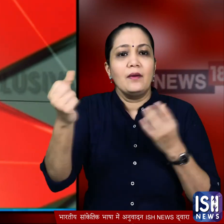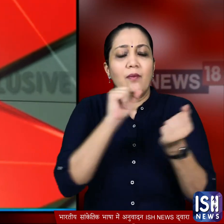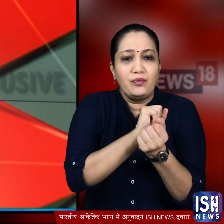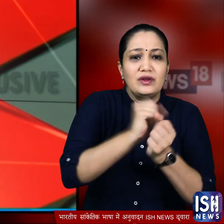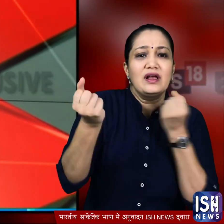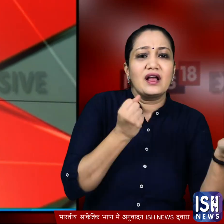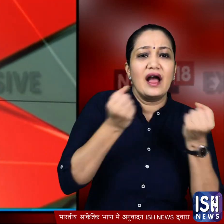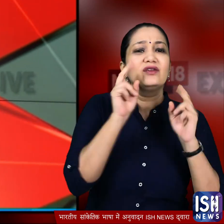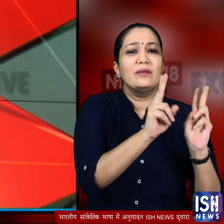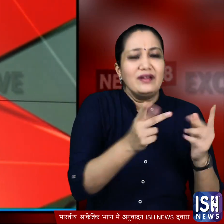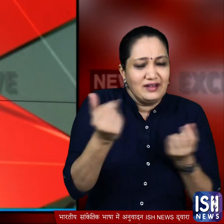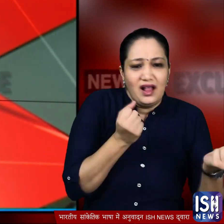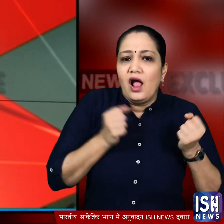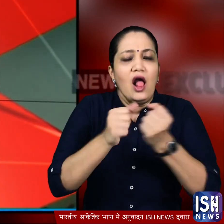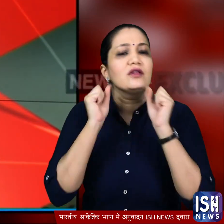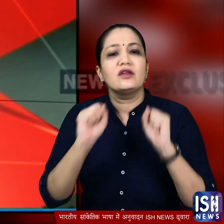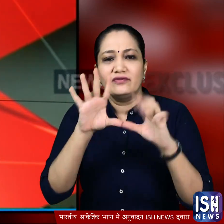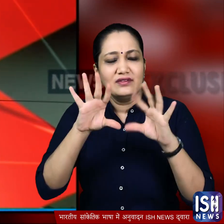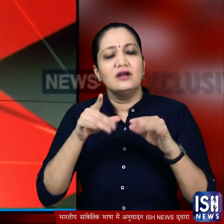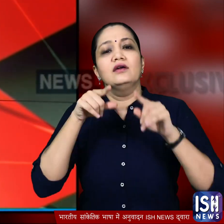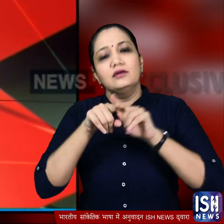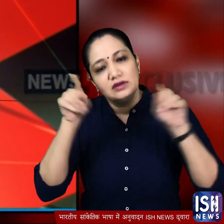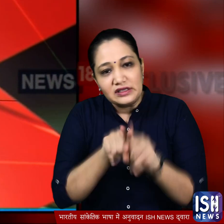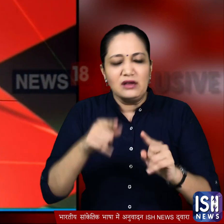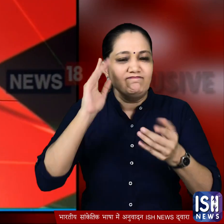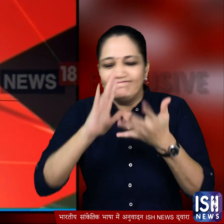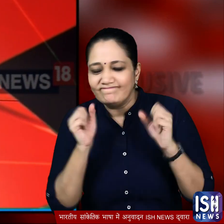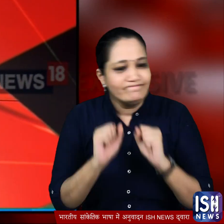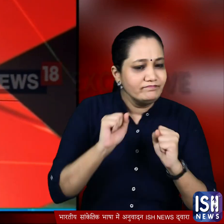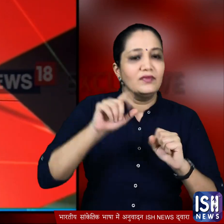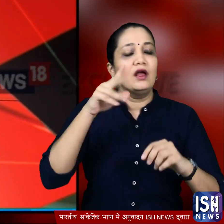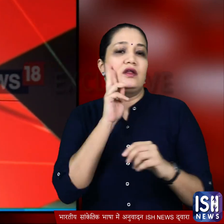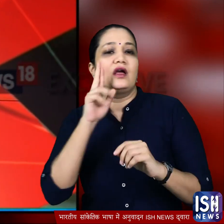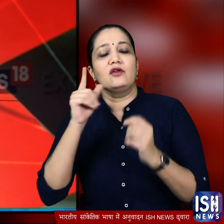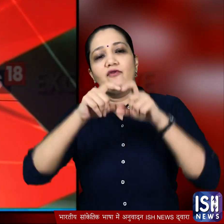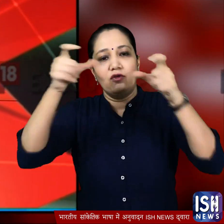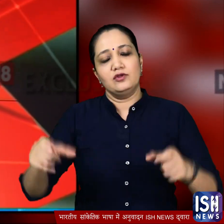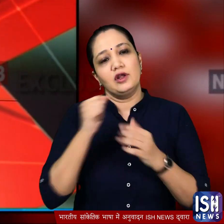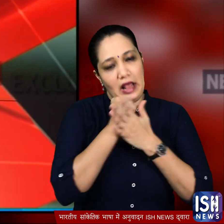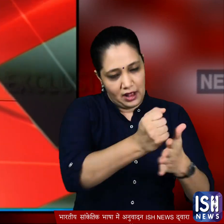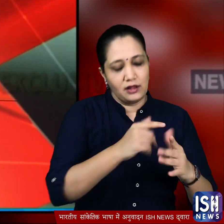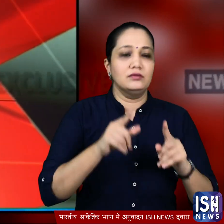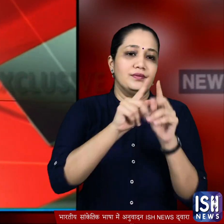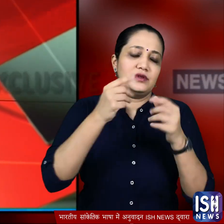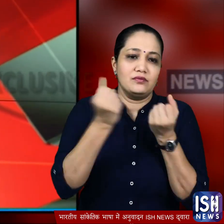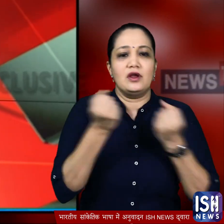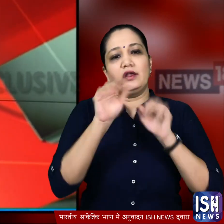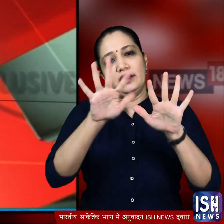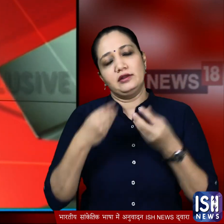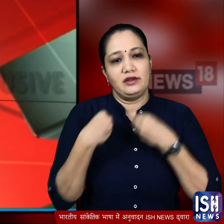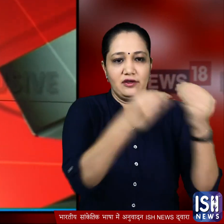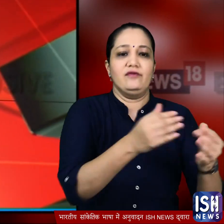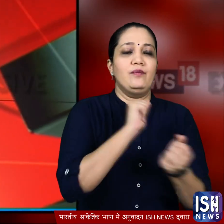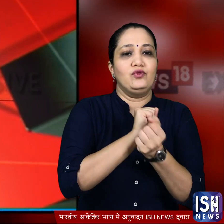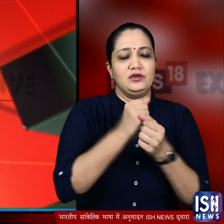में पुलिस की सामान्य पेट्रोल कार नहीं चल सकती। और इसी चुनौती से निपटने के लिए रिलायंस फाउंडेशन ने मदद का हाथ बढ़ाया और ऐसी 10